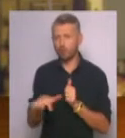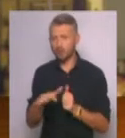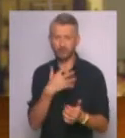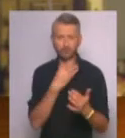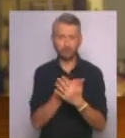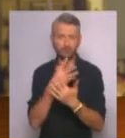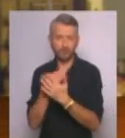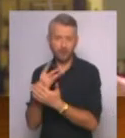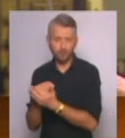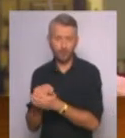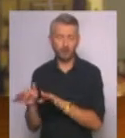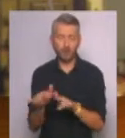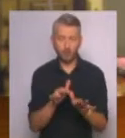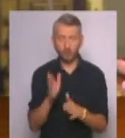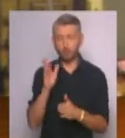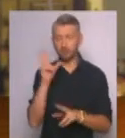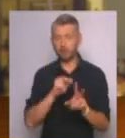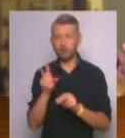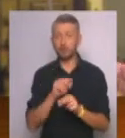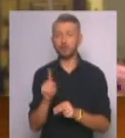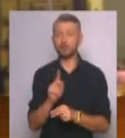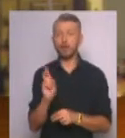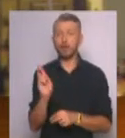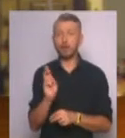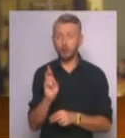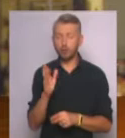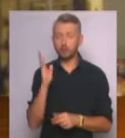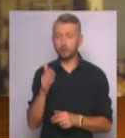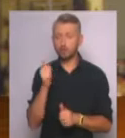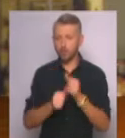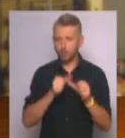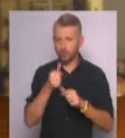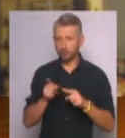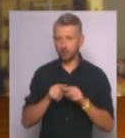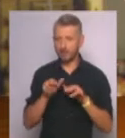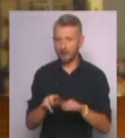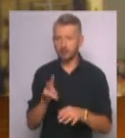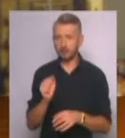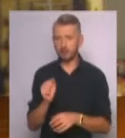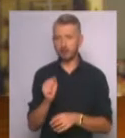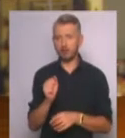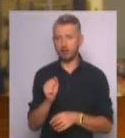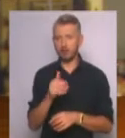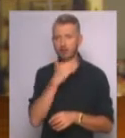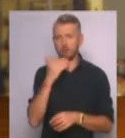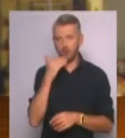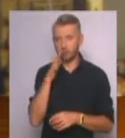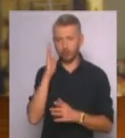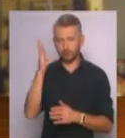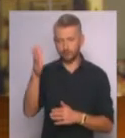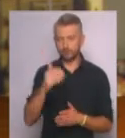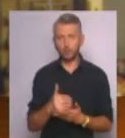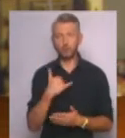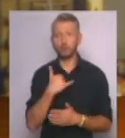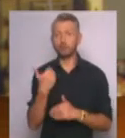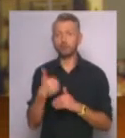такий традиційний захід. Будемо сподіватися, що Бортничів щорічним стане саме цей захід на довго, на велику кількість десятиліть. У нас вже є до